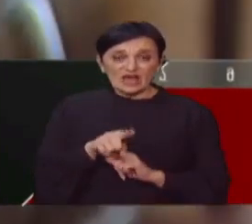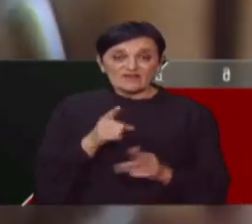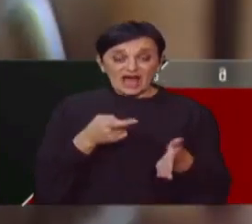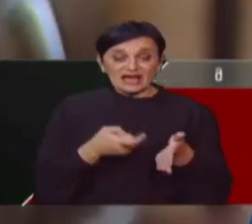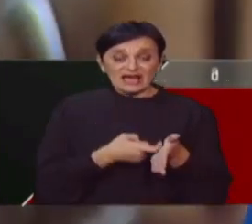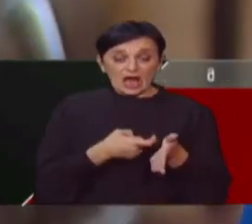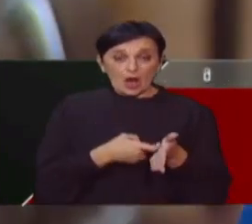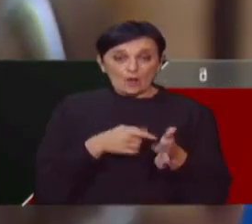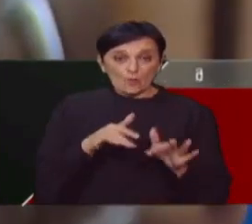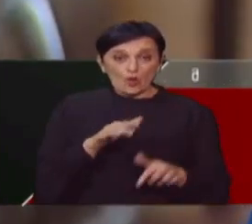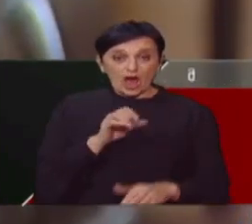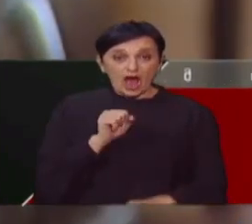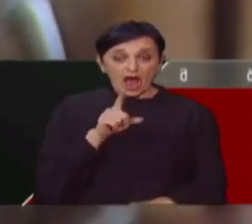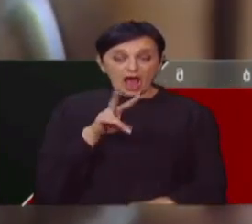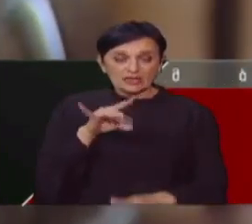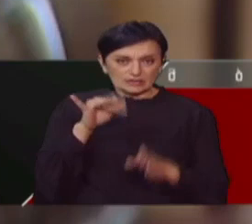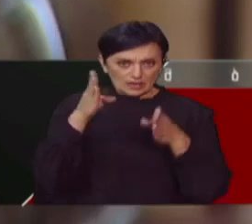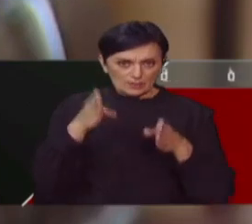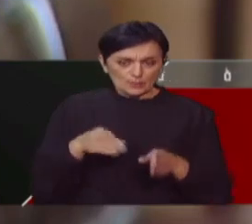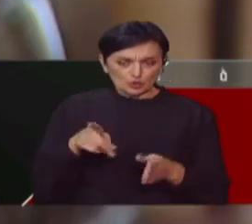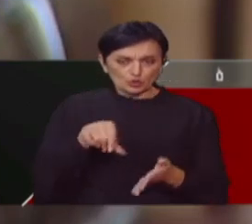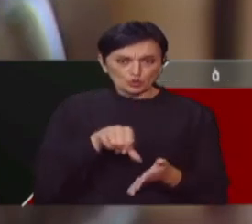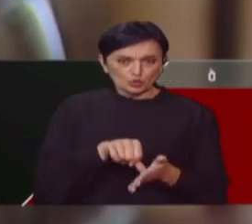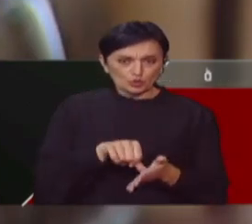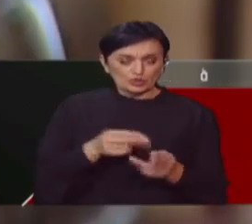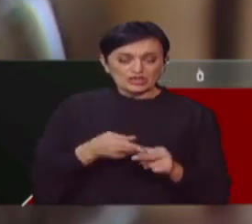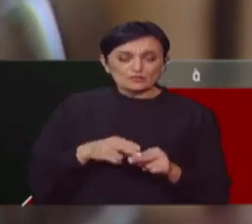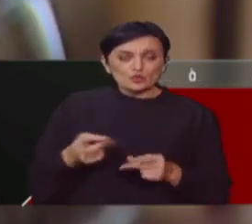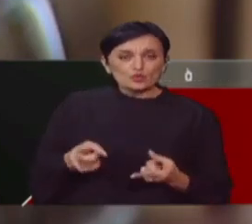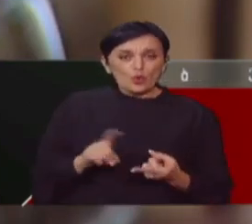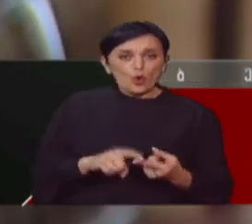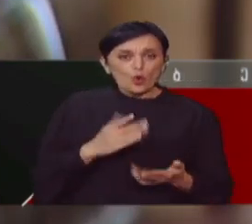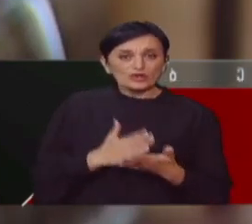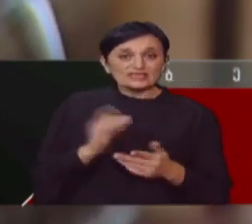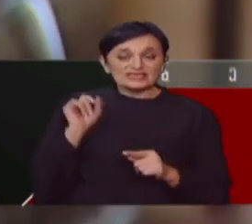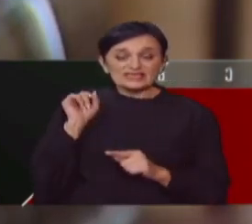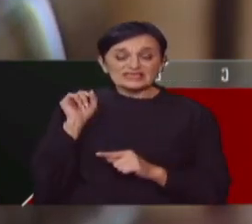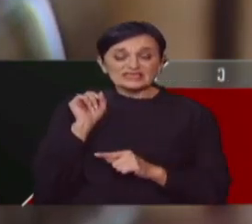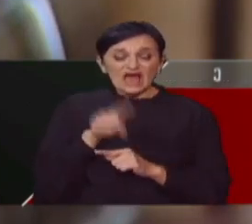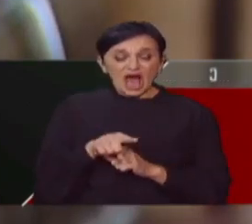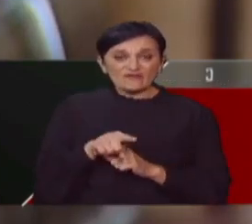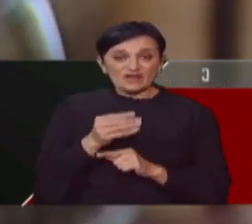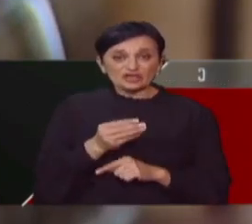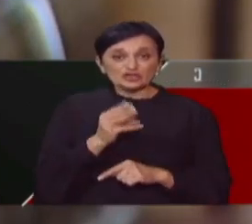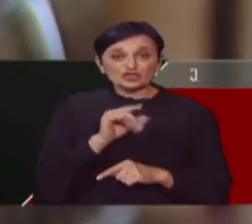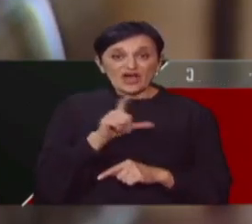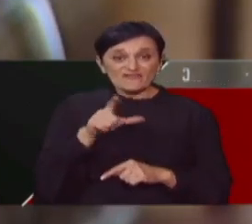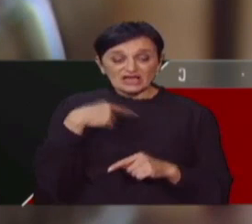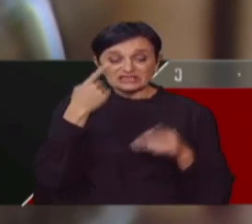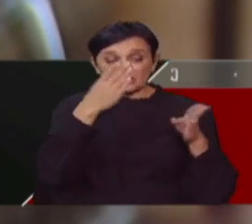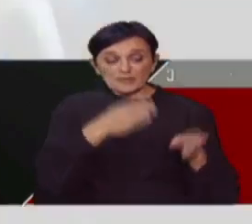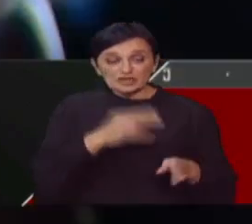Gamodziebashi David Akhalayas pirovneba figurireps im kontekstshi, rom igi aris davalebis gamtsemi Roin Shavadzis